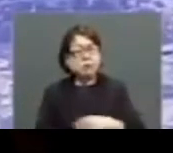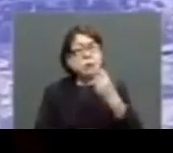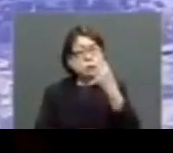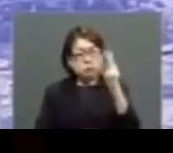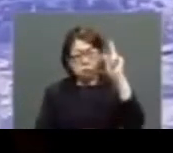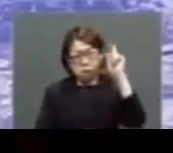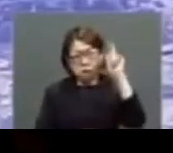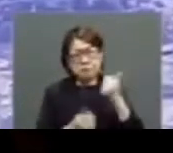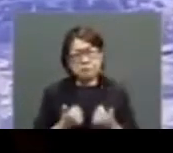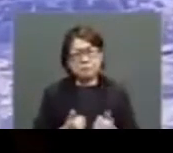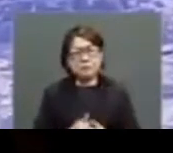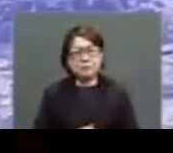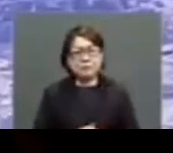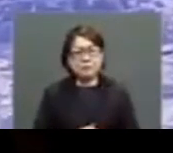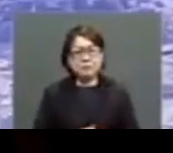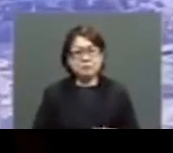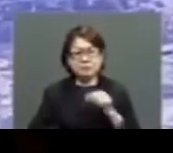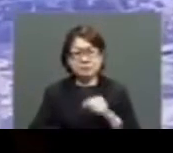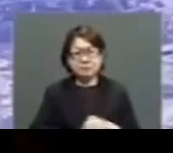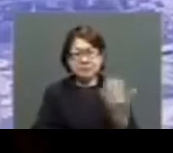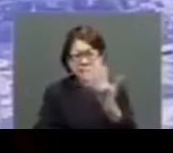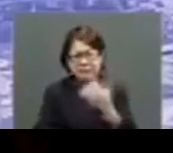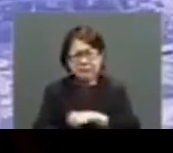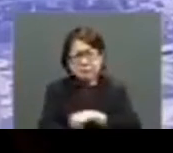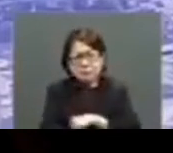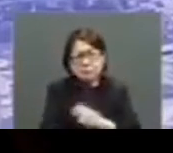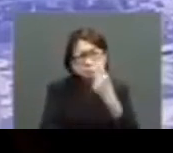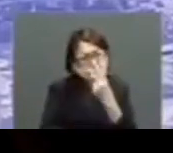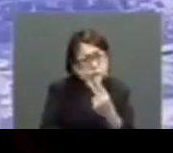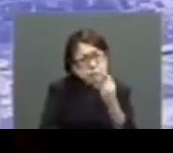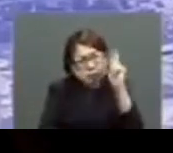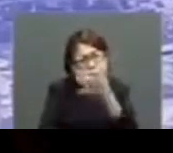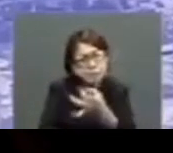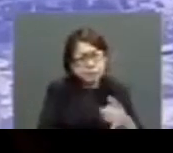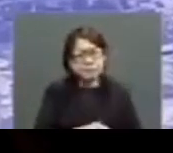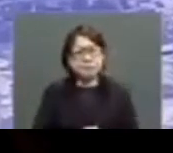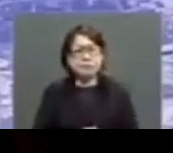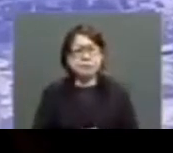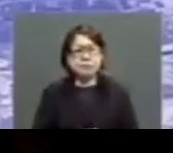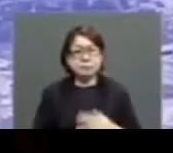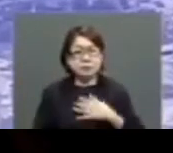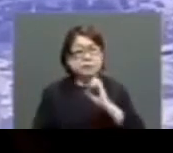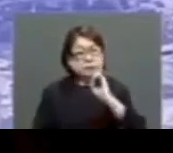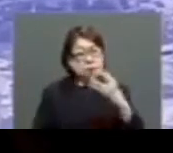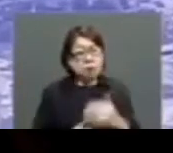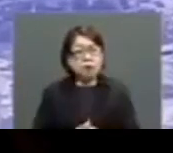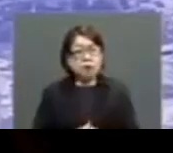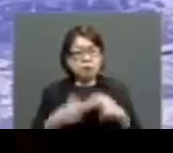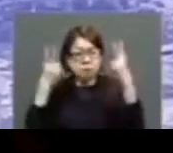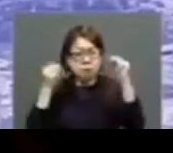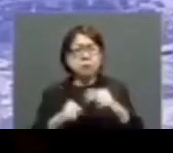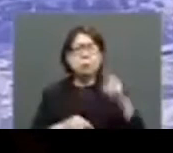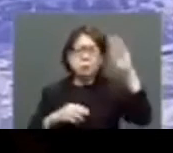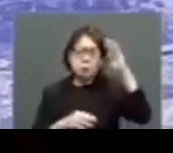ามในช่วงหน้าจอโทรทัศน์ไปนะครับเพราะว่าอย่างที่บอกไว้นะครับท่านนายกมีความห่วง